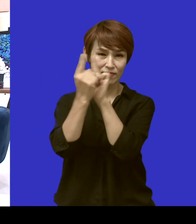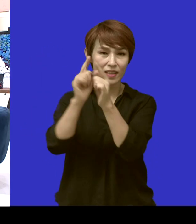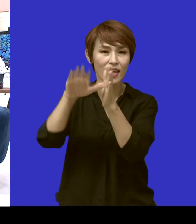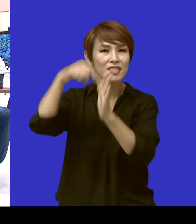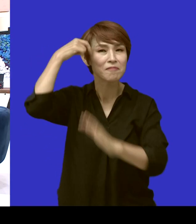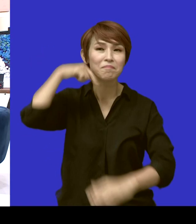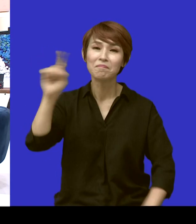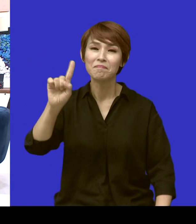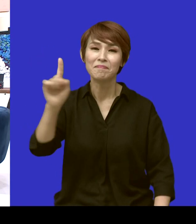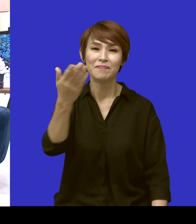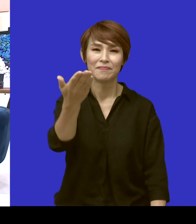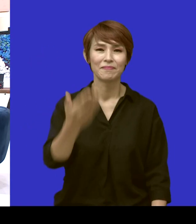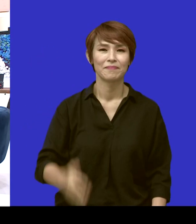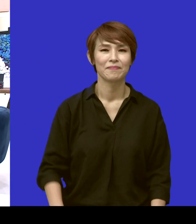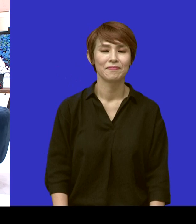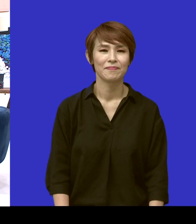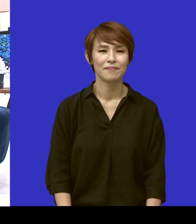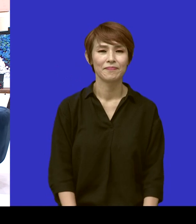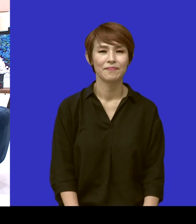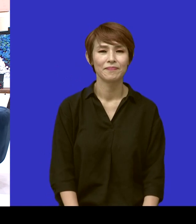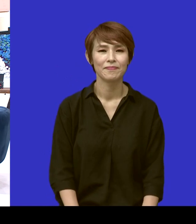느낌이 들던가요?